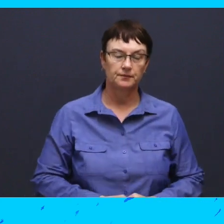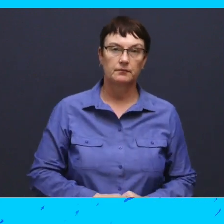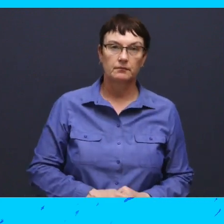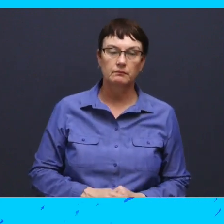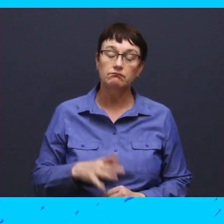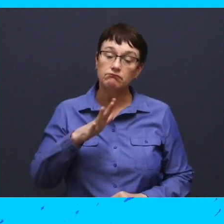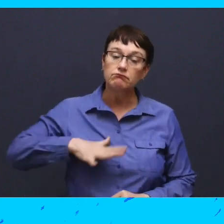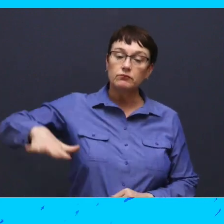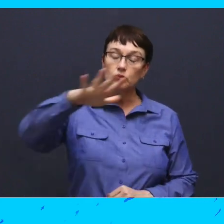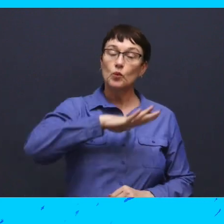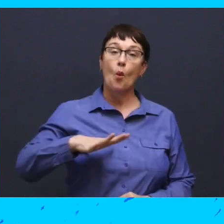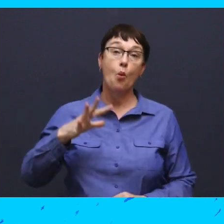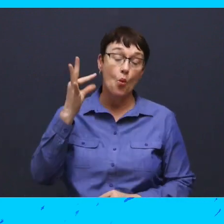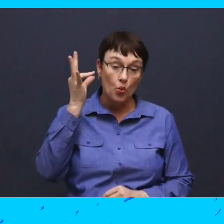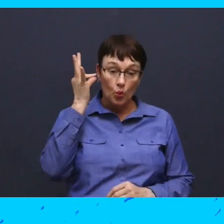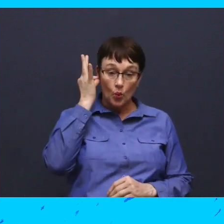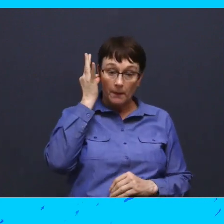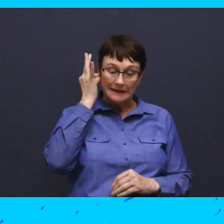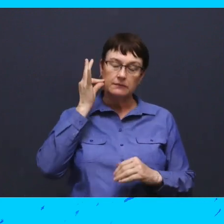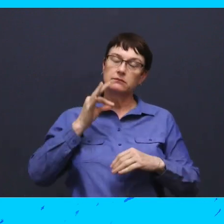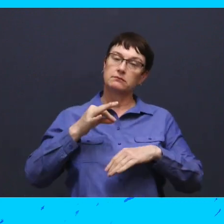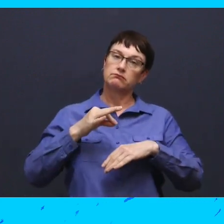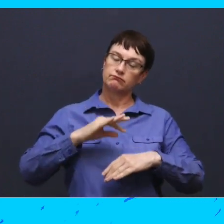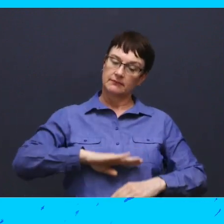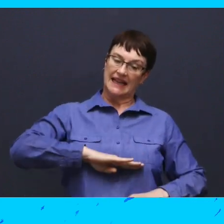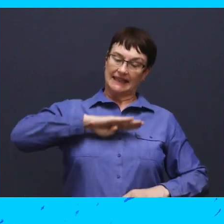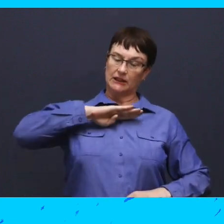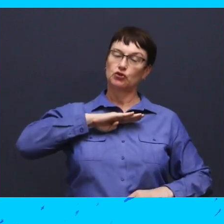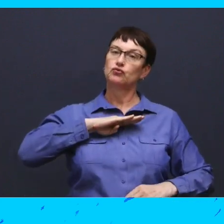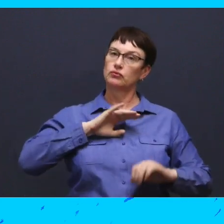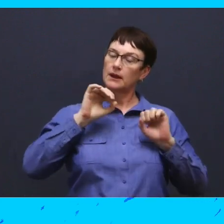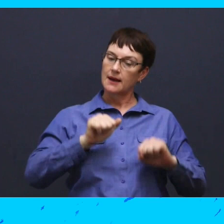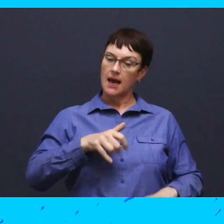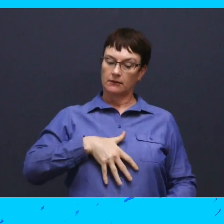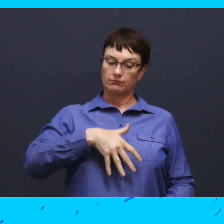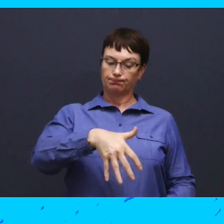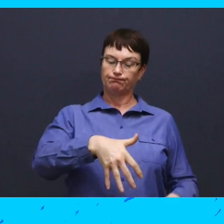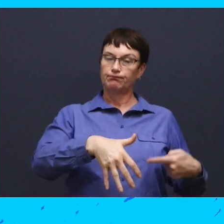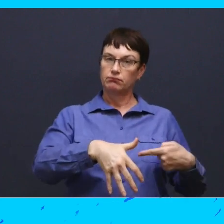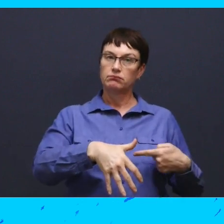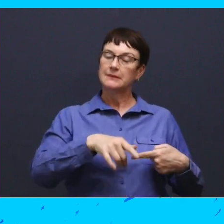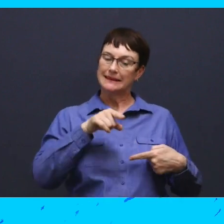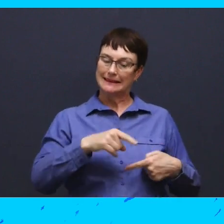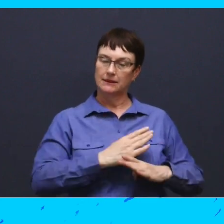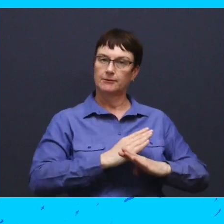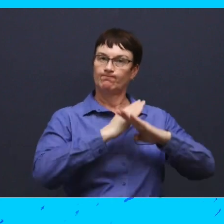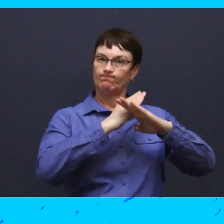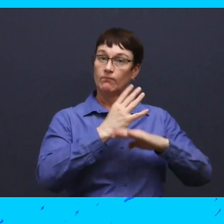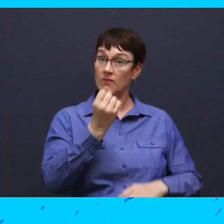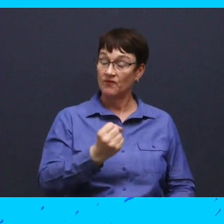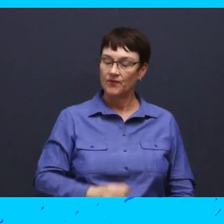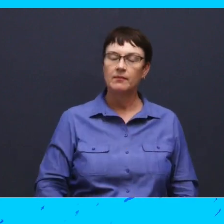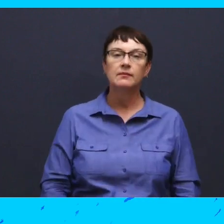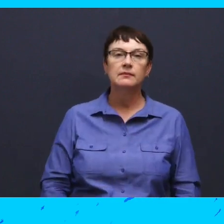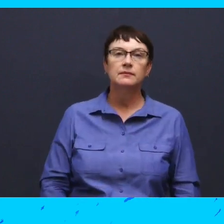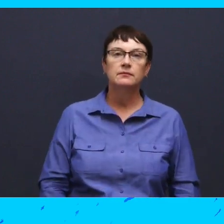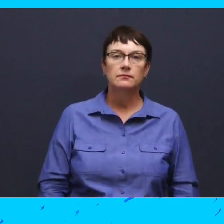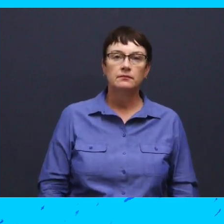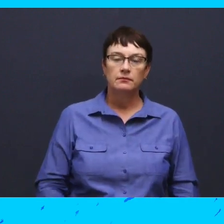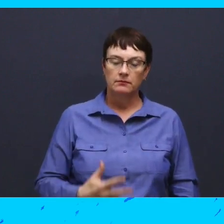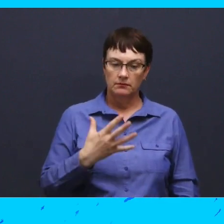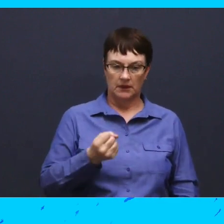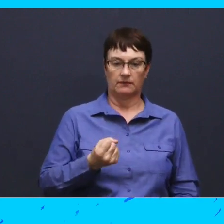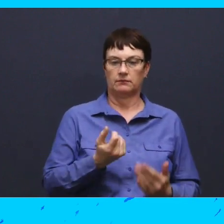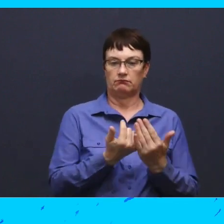n'ont pas accès à la méthode de contraception. Soit ils n'utilisent aucune méthode, soit ils utilisent des méthodes traditionnelles. Et donc,